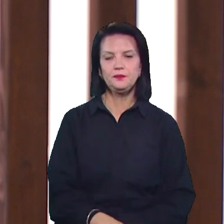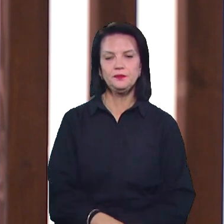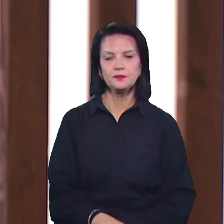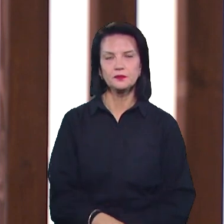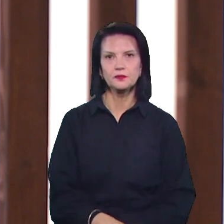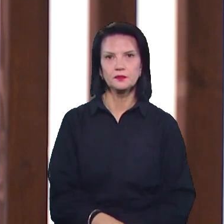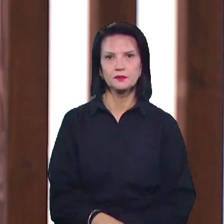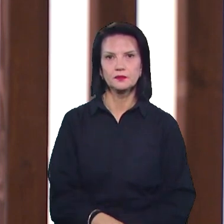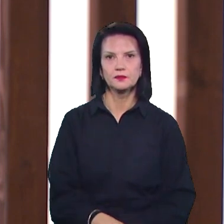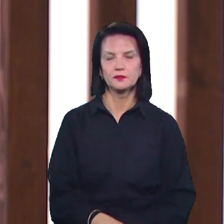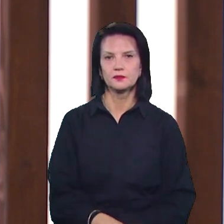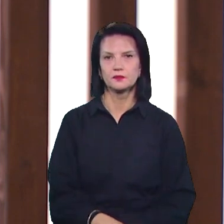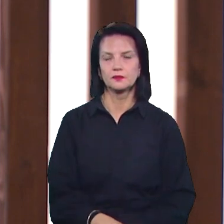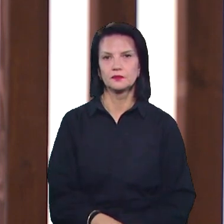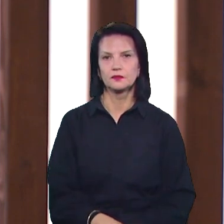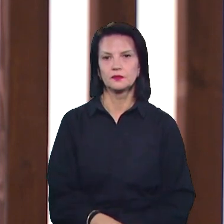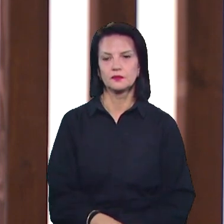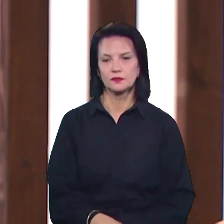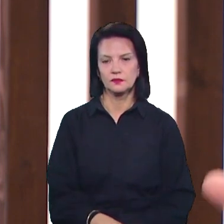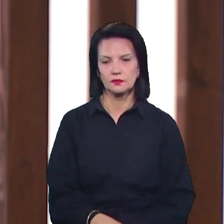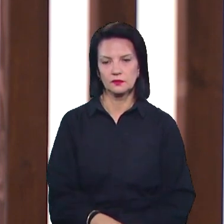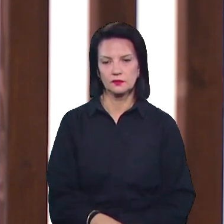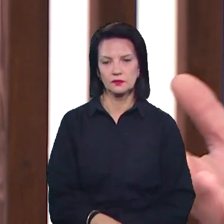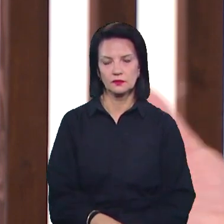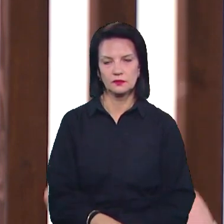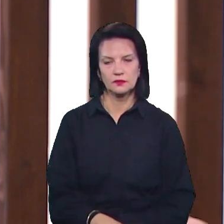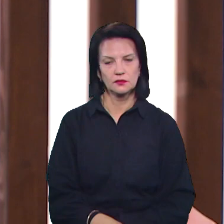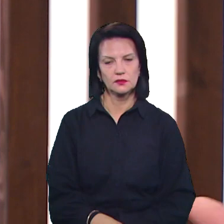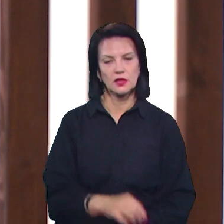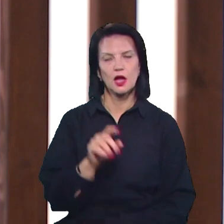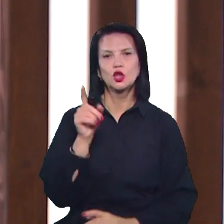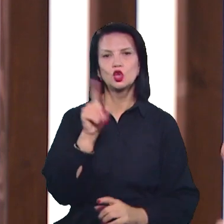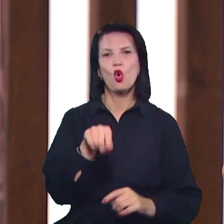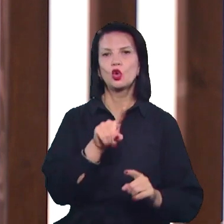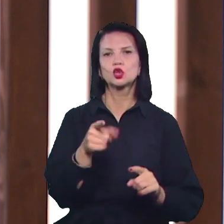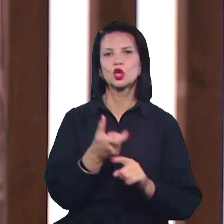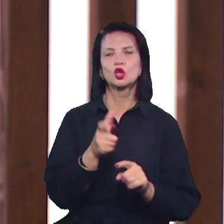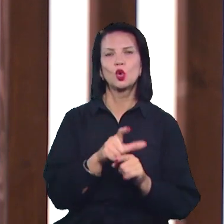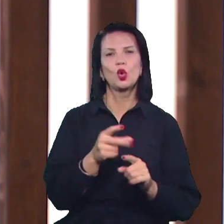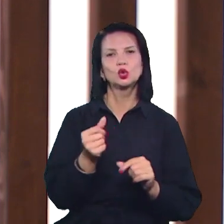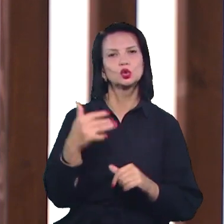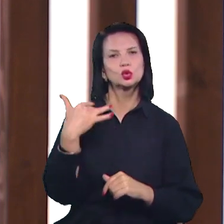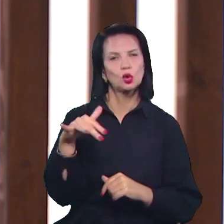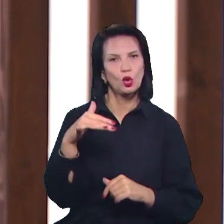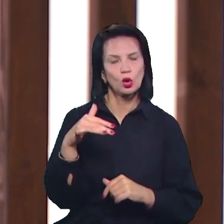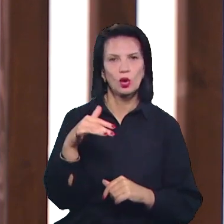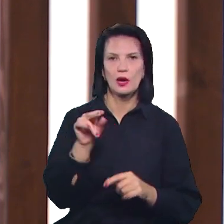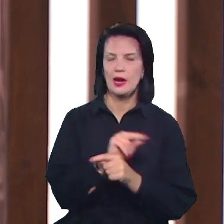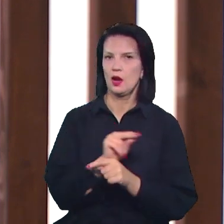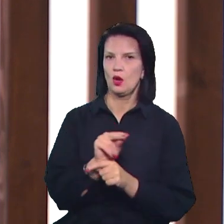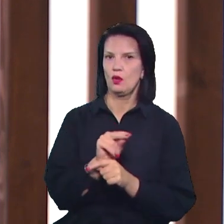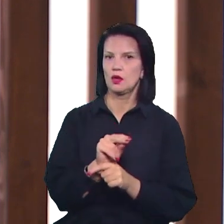на предмет того, що це дуже дороговартісне лікування. Так